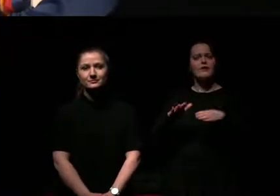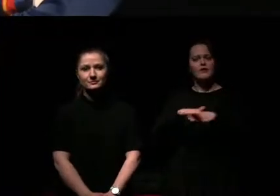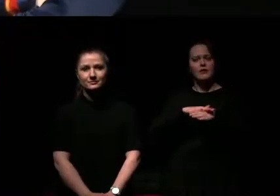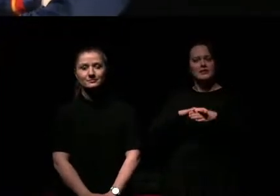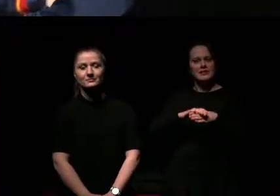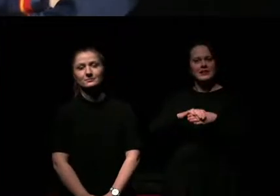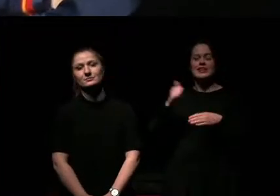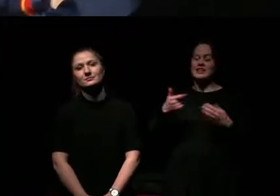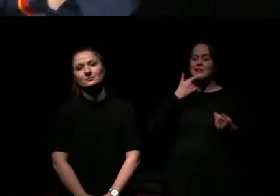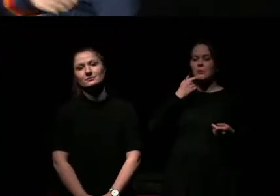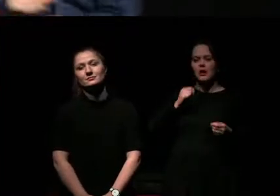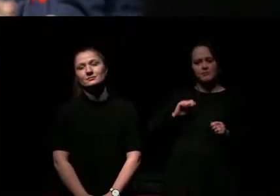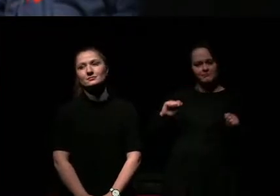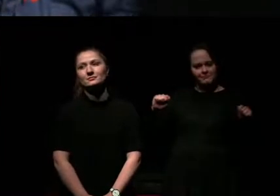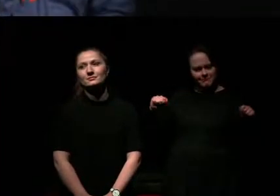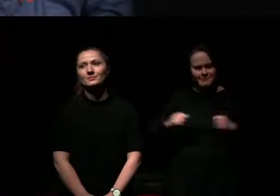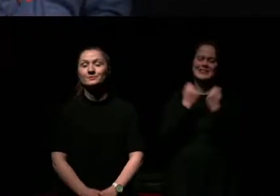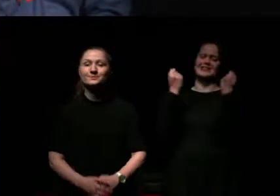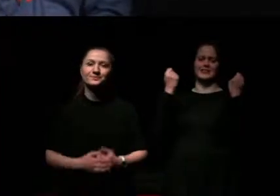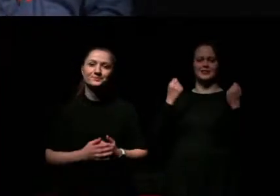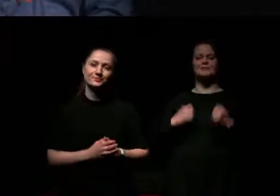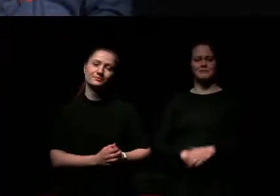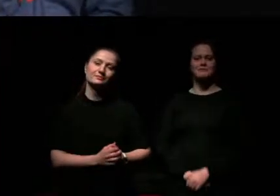ganske stor happening.